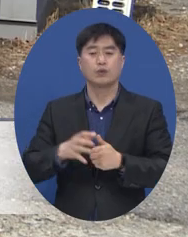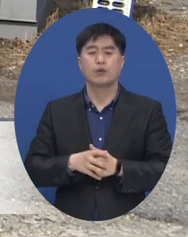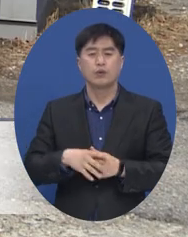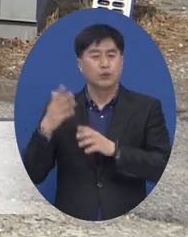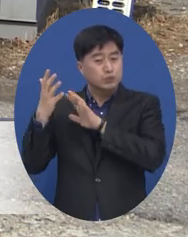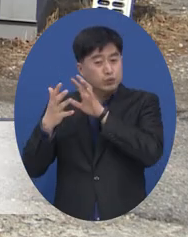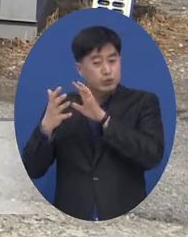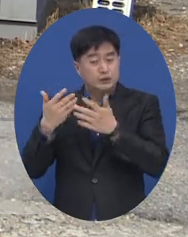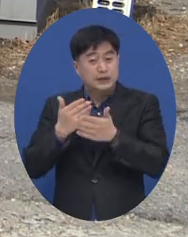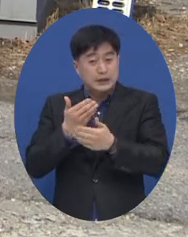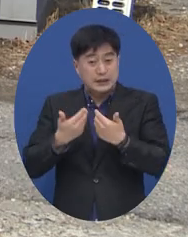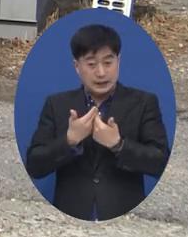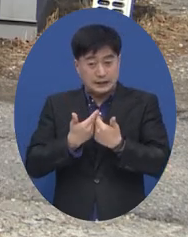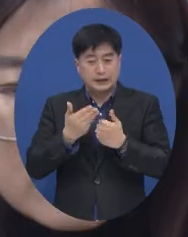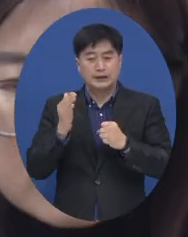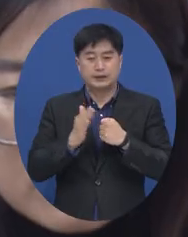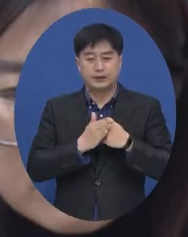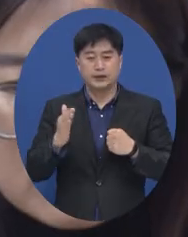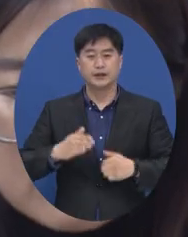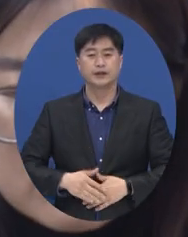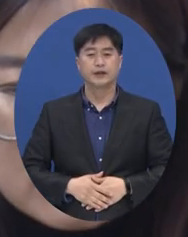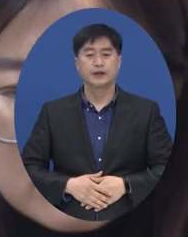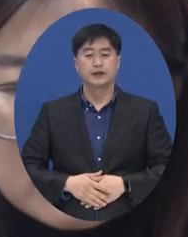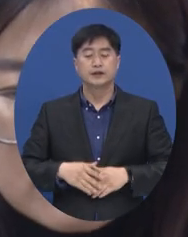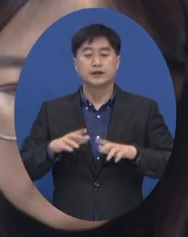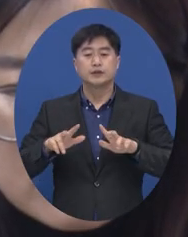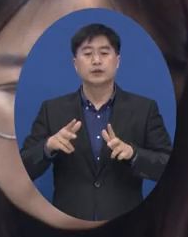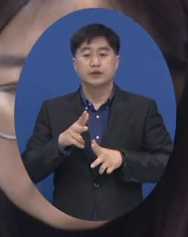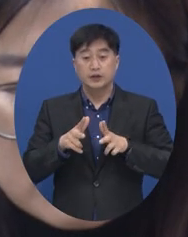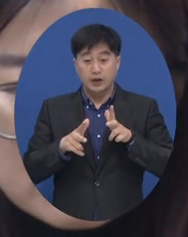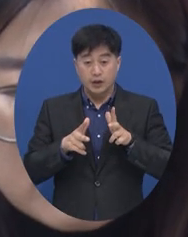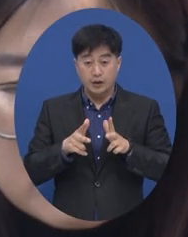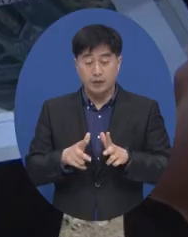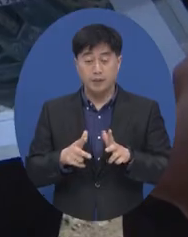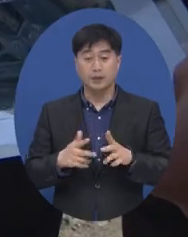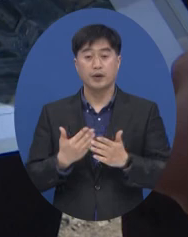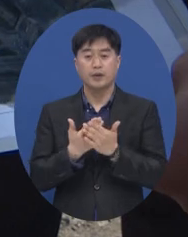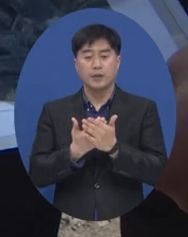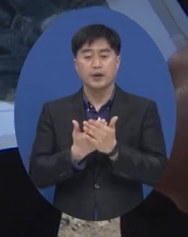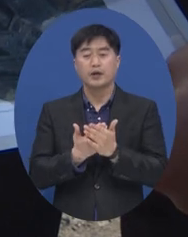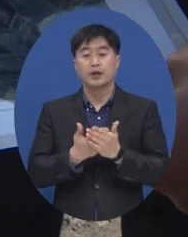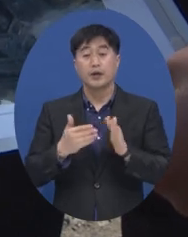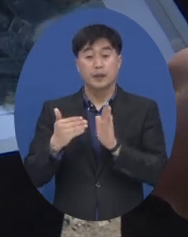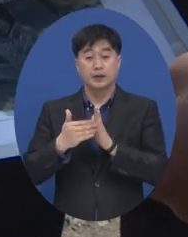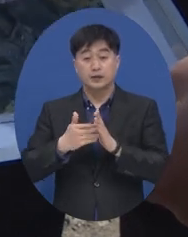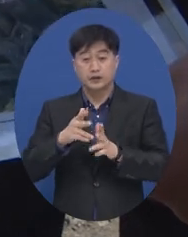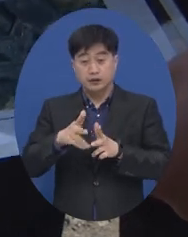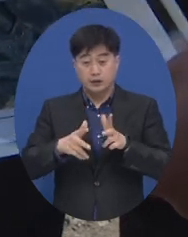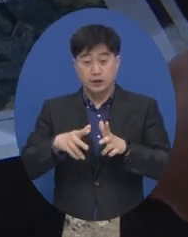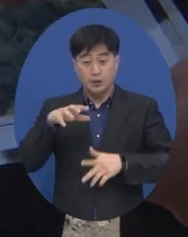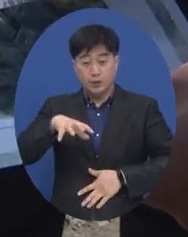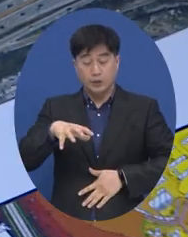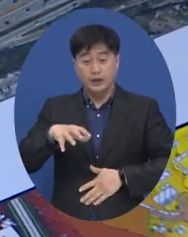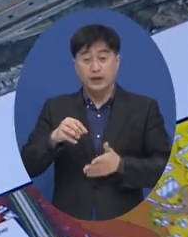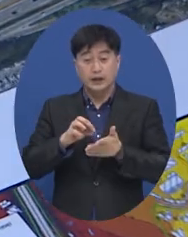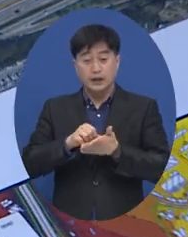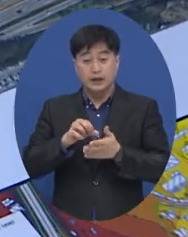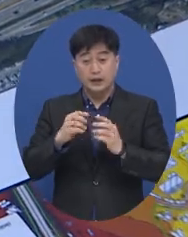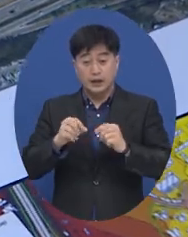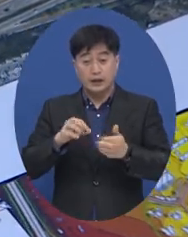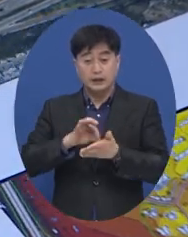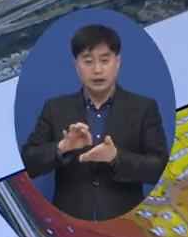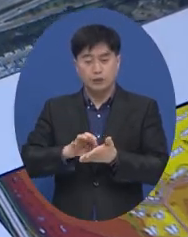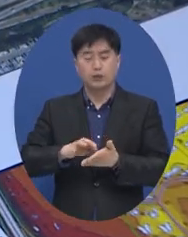발생 가능성 등을 감안한 겁니다. 특히 이번 사업은 개발 제한 구역 훼손지 복구에 인근 시군 부지를 활용하는 것으로